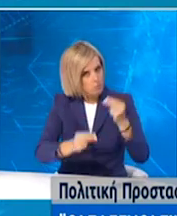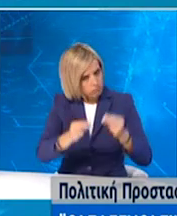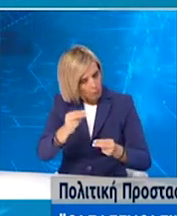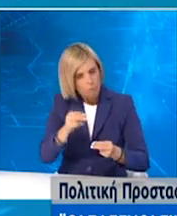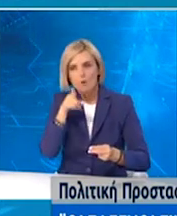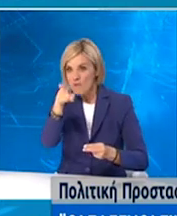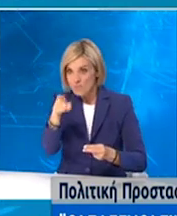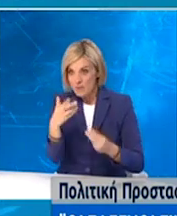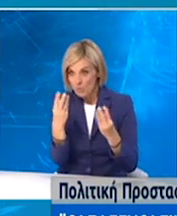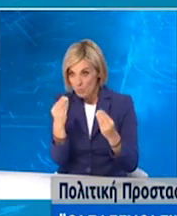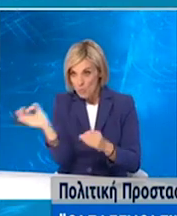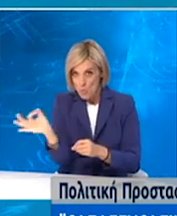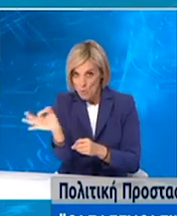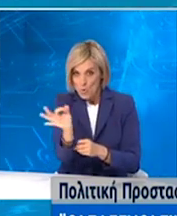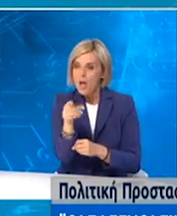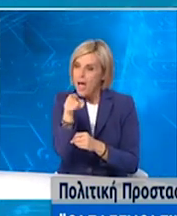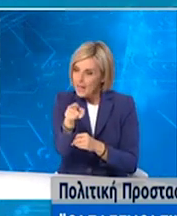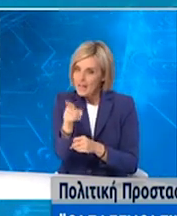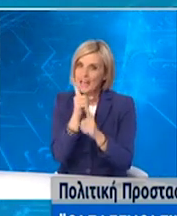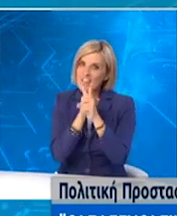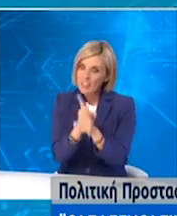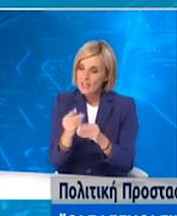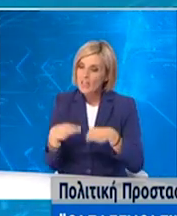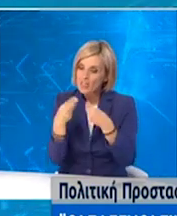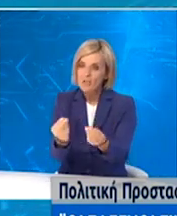τα οποία βέβαια υπάρχουν μια σειρά